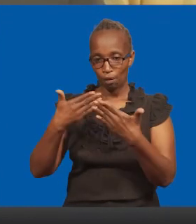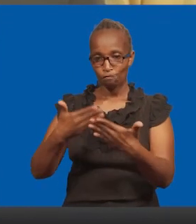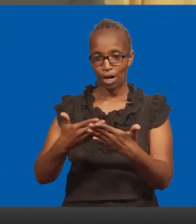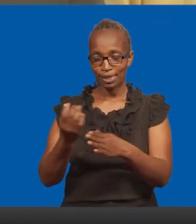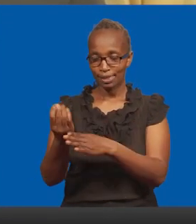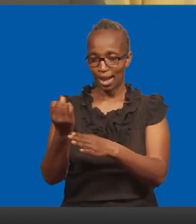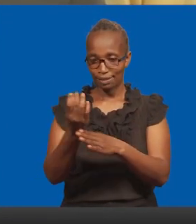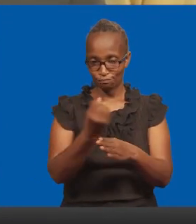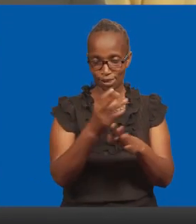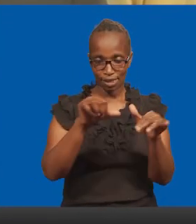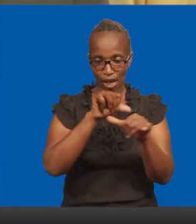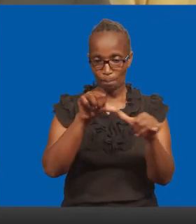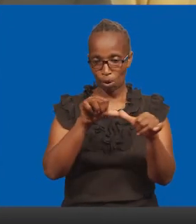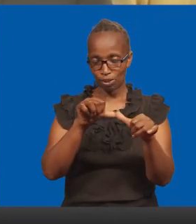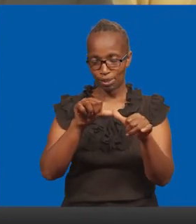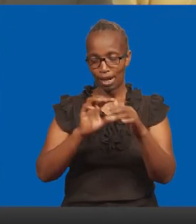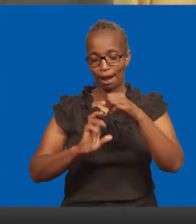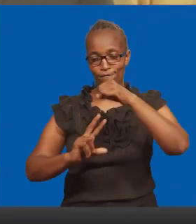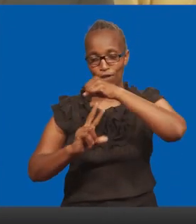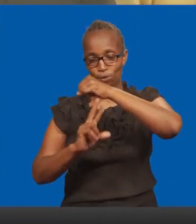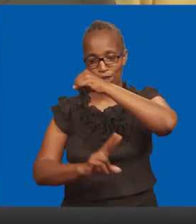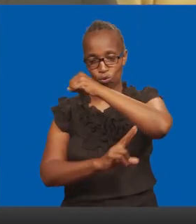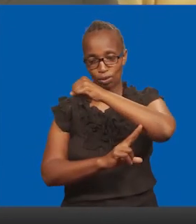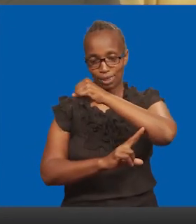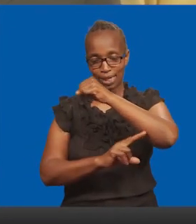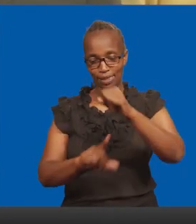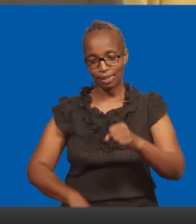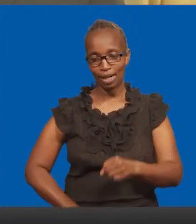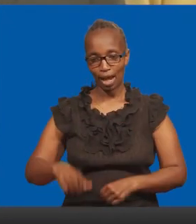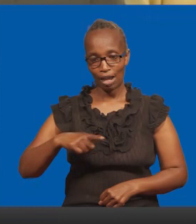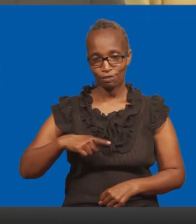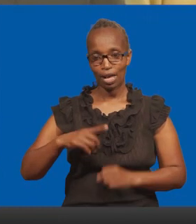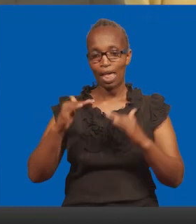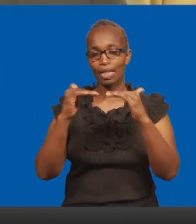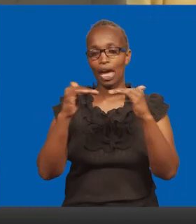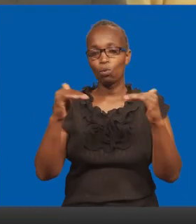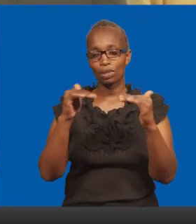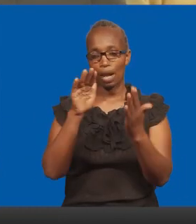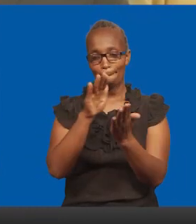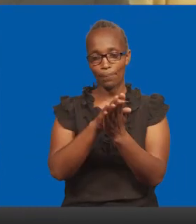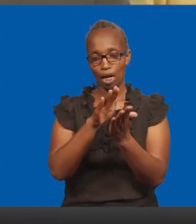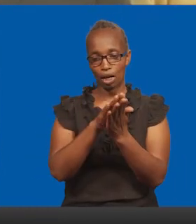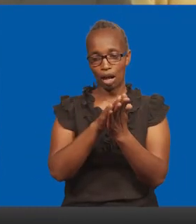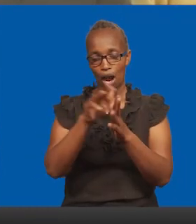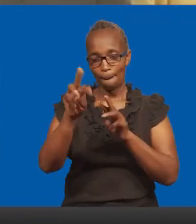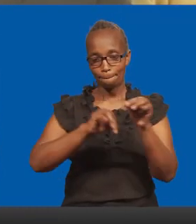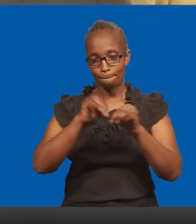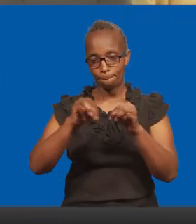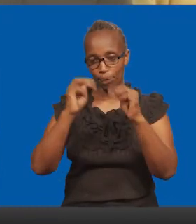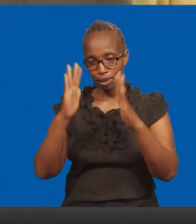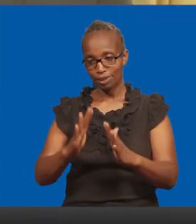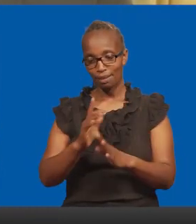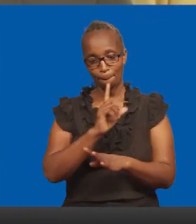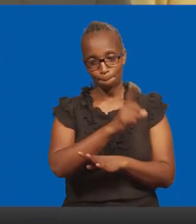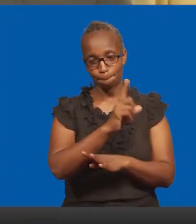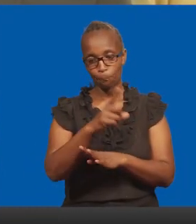washikadau mbalimbali nafasi ya kuwapa wanafunzi ushauri na saha kuhusu mambo ya kimsingi. Mkurugenzi mkuu wa hazina katika Benki Kuu